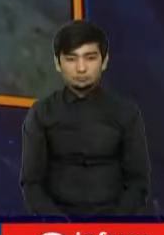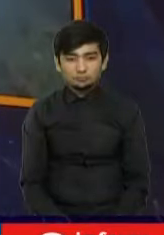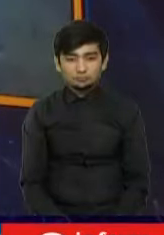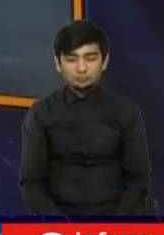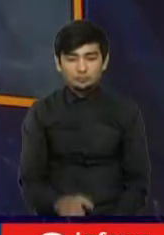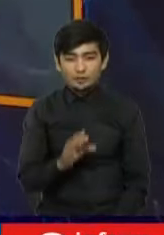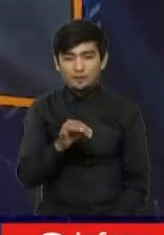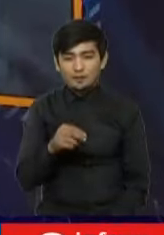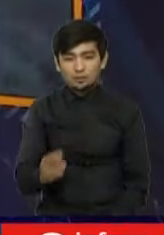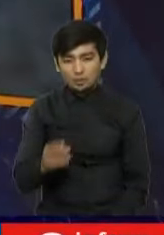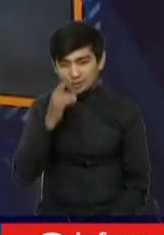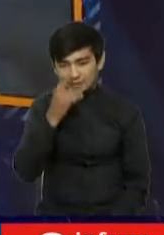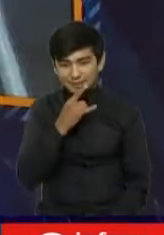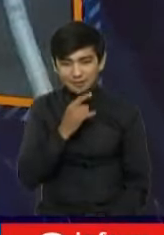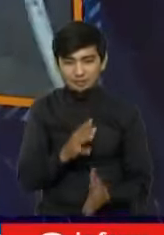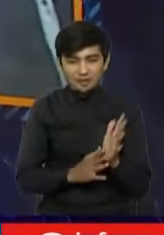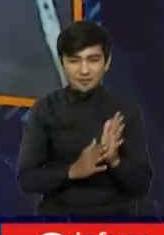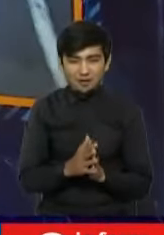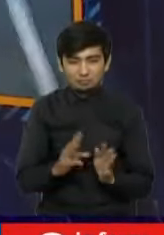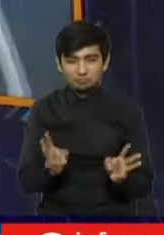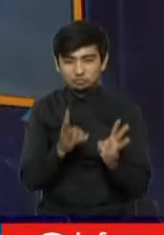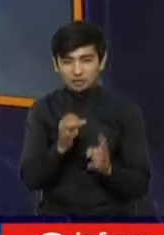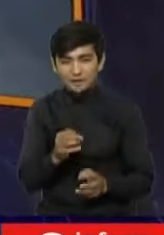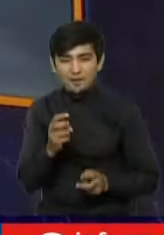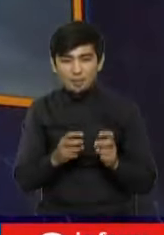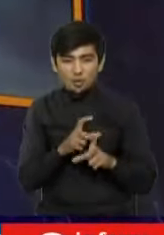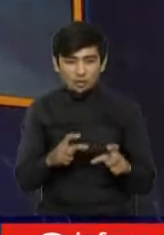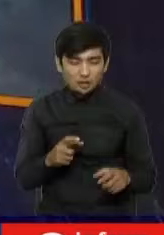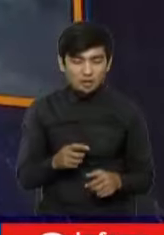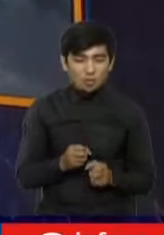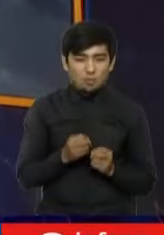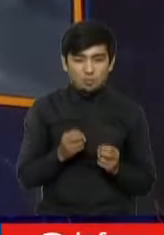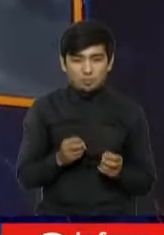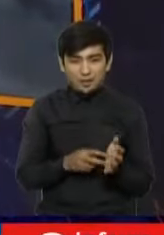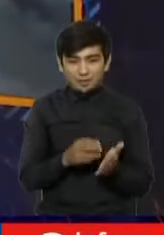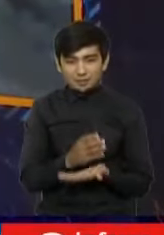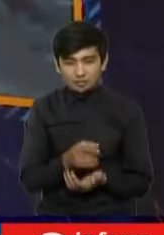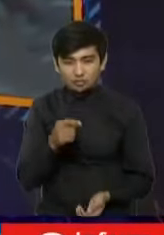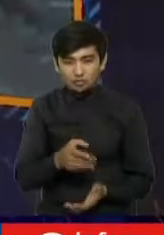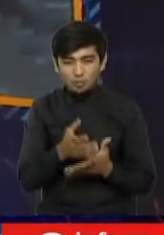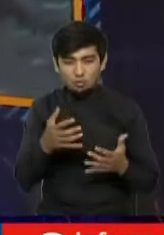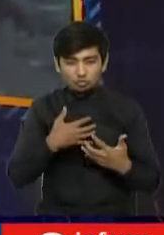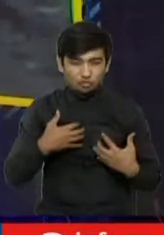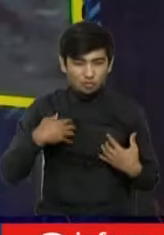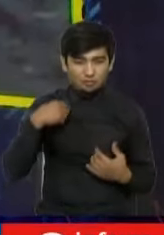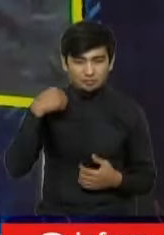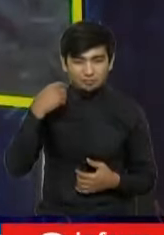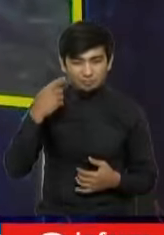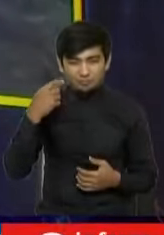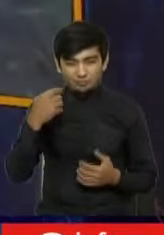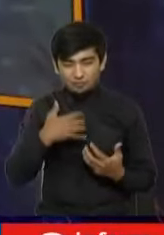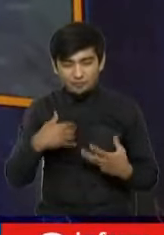в Восточном Казахстане горит сено фермеры опасаются что на зиму без кормов останутся тысячи голов скота за лето огонь уже